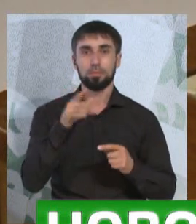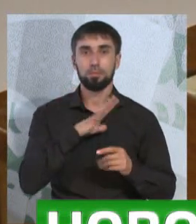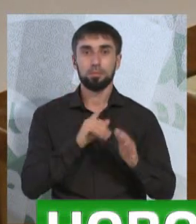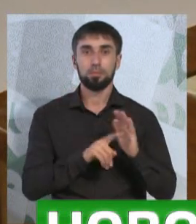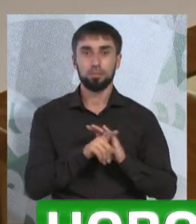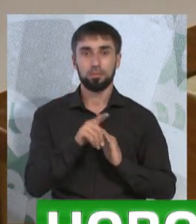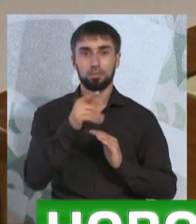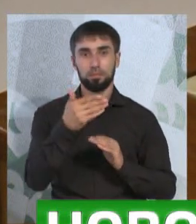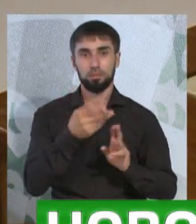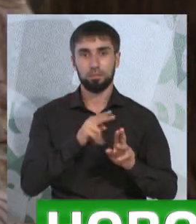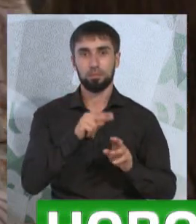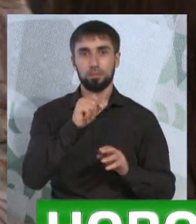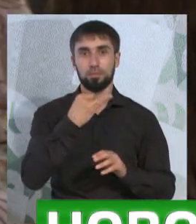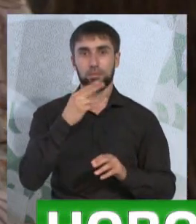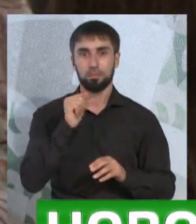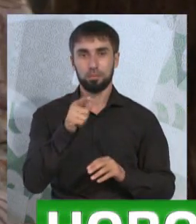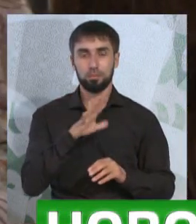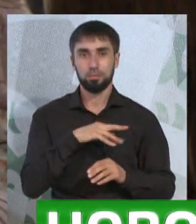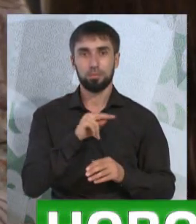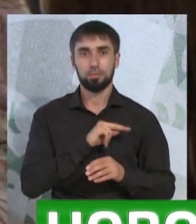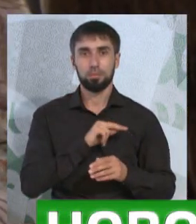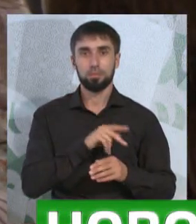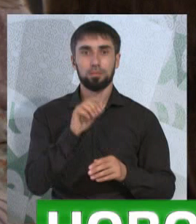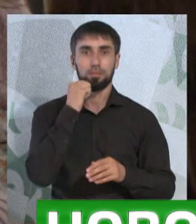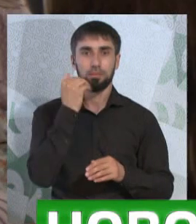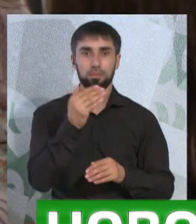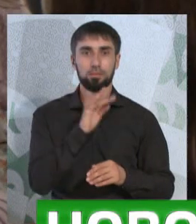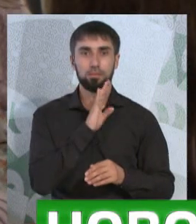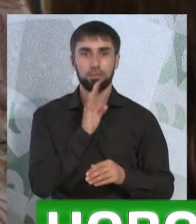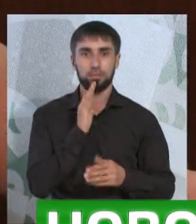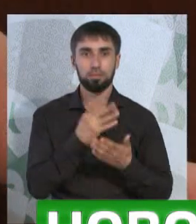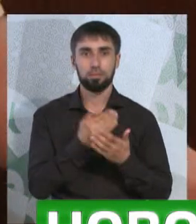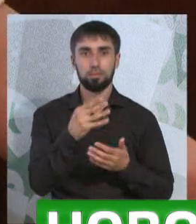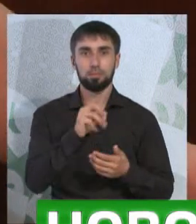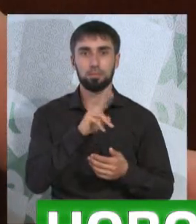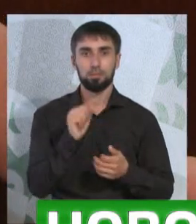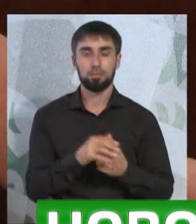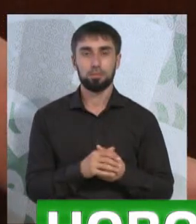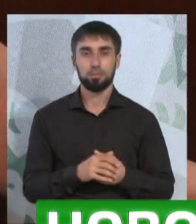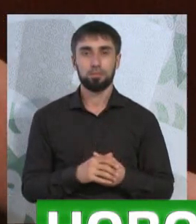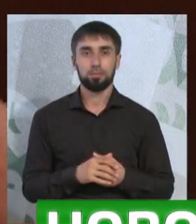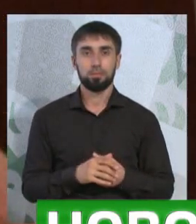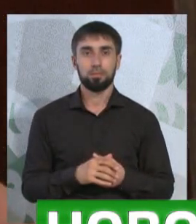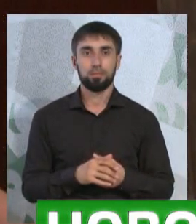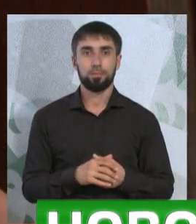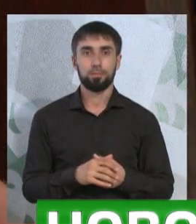положила вот эта вот чайка. Машинка, на которой шили еще бабушка и мама Макки. Этот ремешок даже,